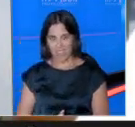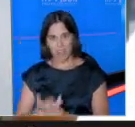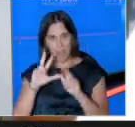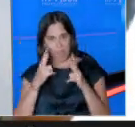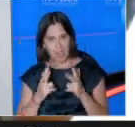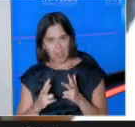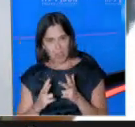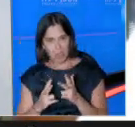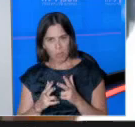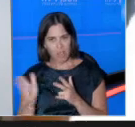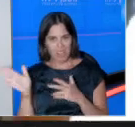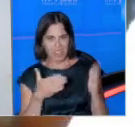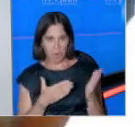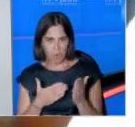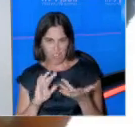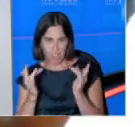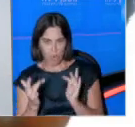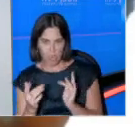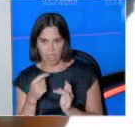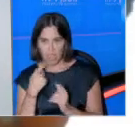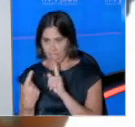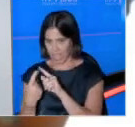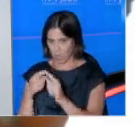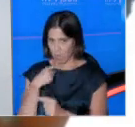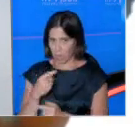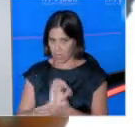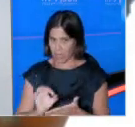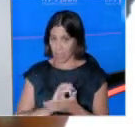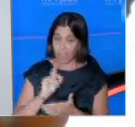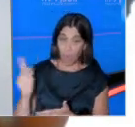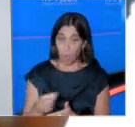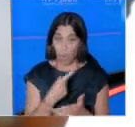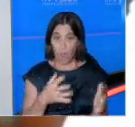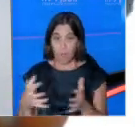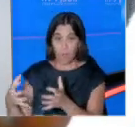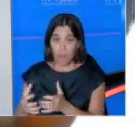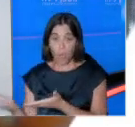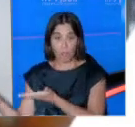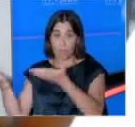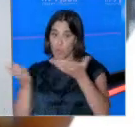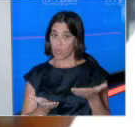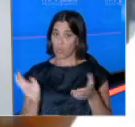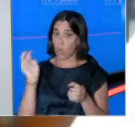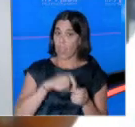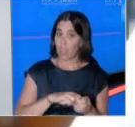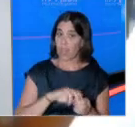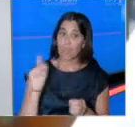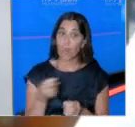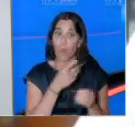בצורה, בסתירות. אחד אומר, ואני כתבתי, כל המפלגות מוזמנות להיכנס, כל